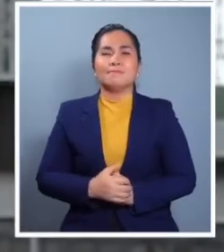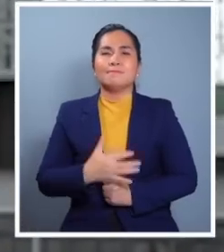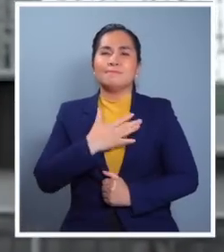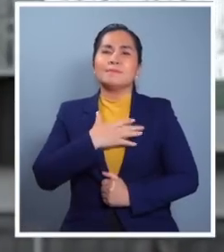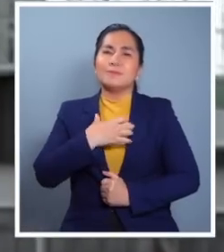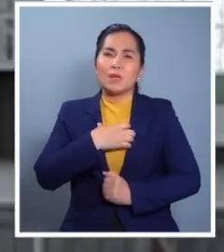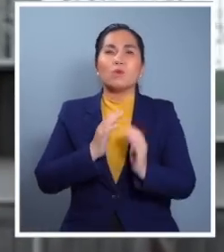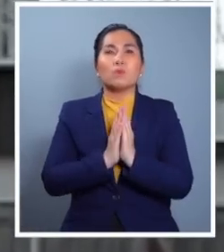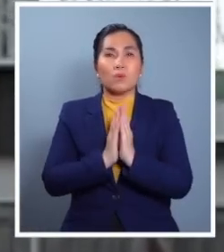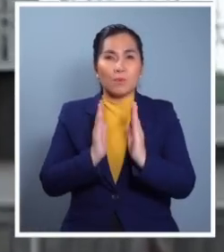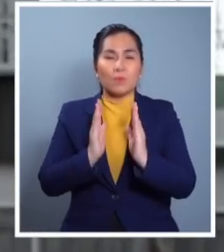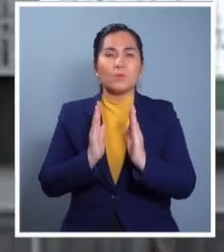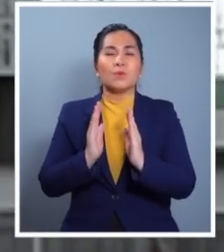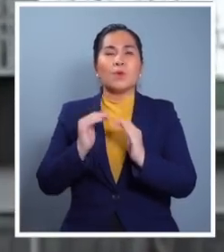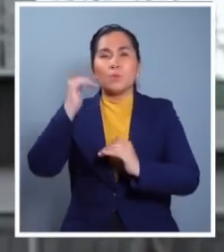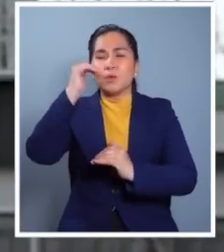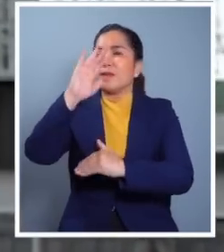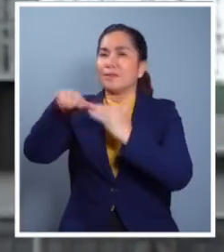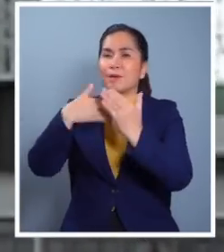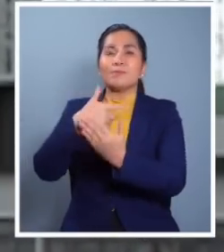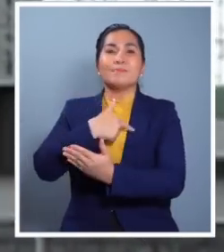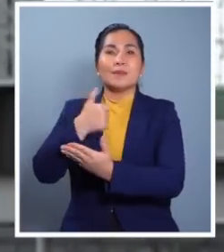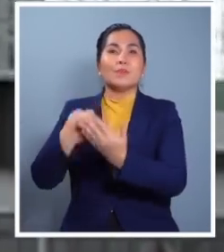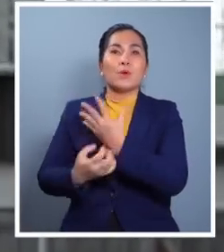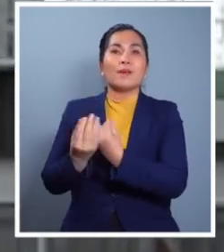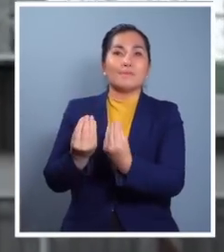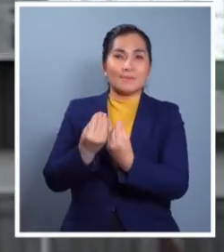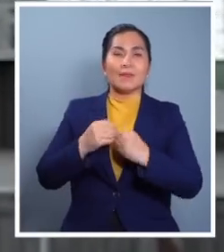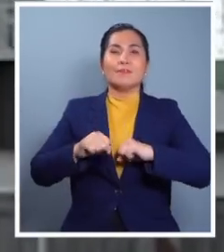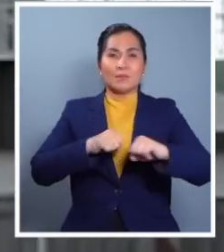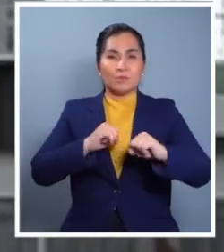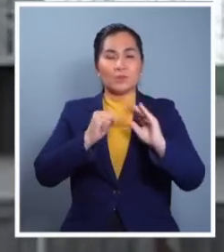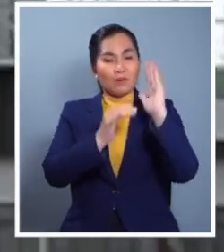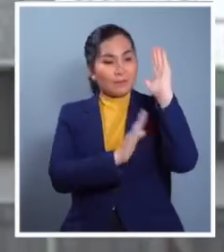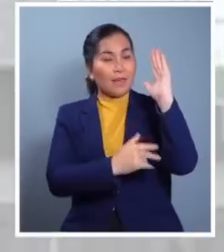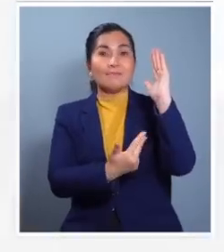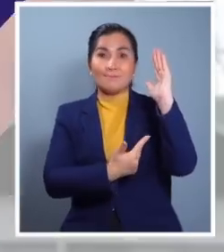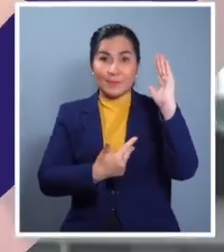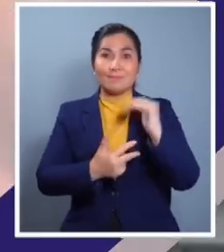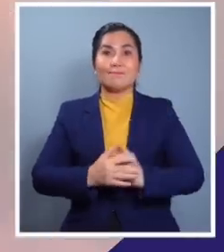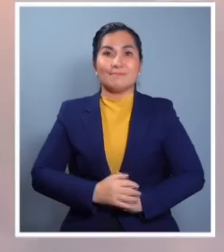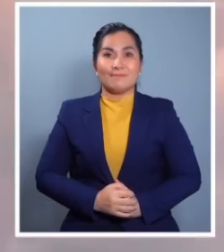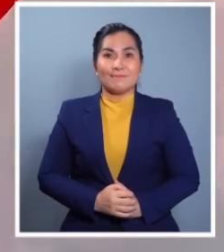อขอบคุณท่านผู้ใหญ่ใจดีทุกท่านที่ให้โอกาสแก่เยาวชน3จังหวัดชายแดนภาคใ